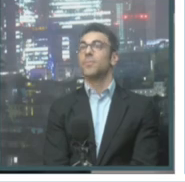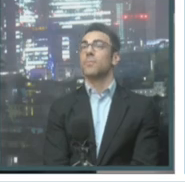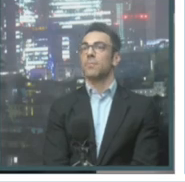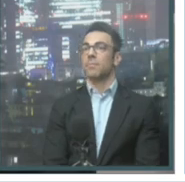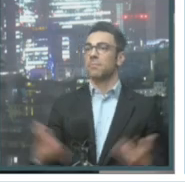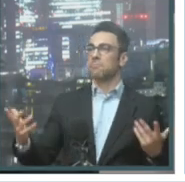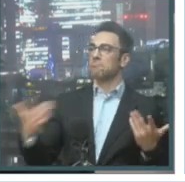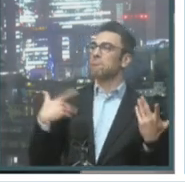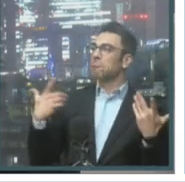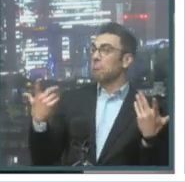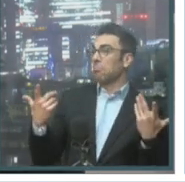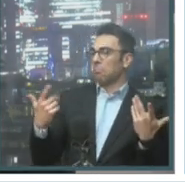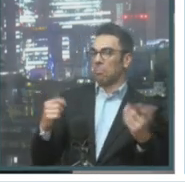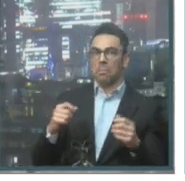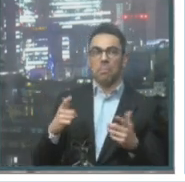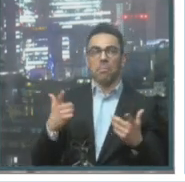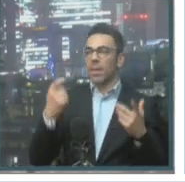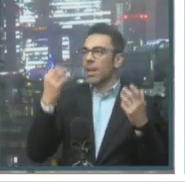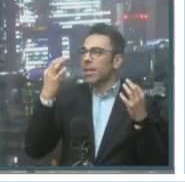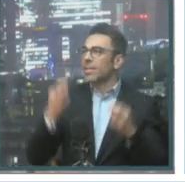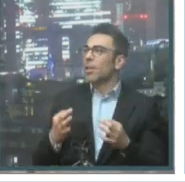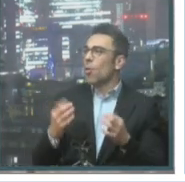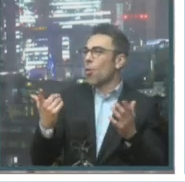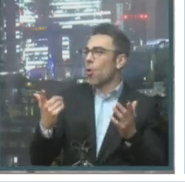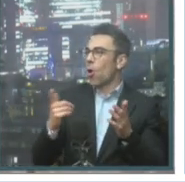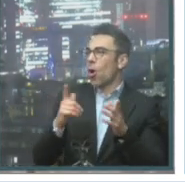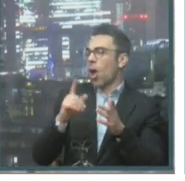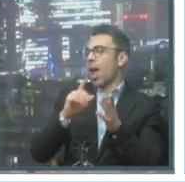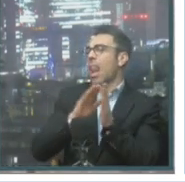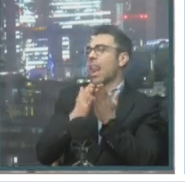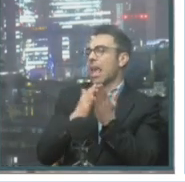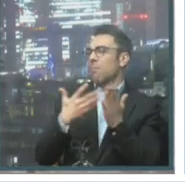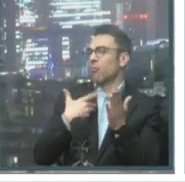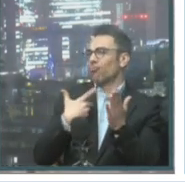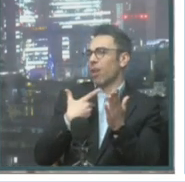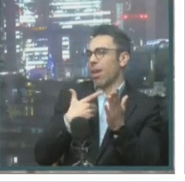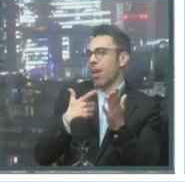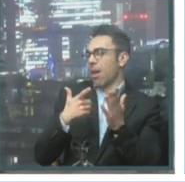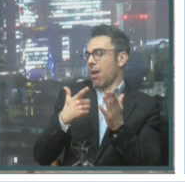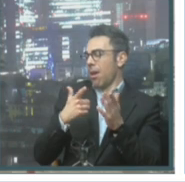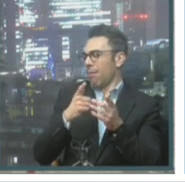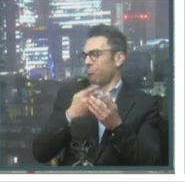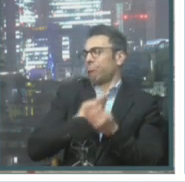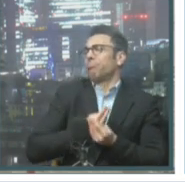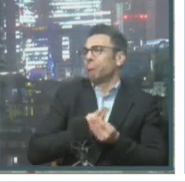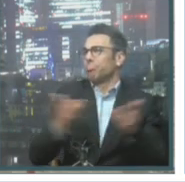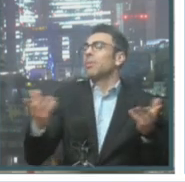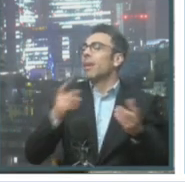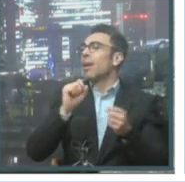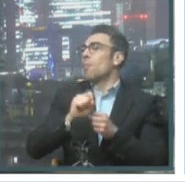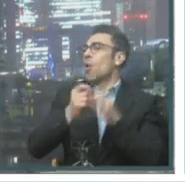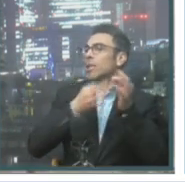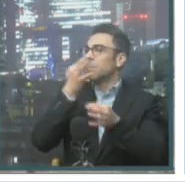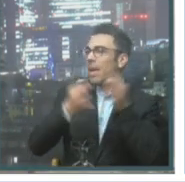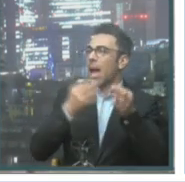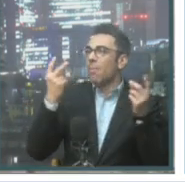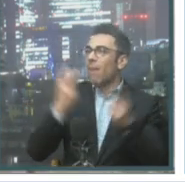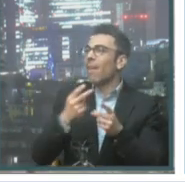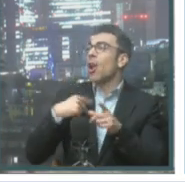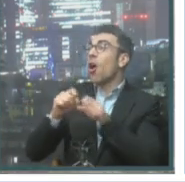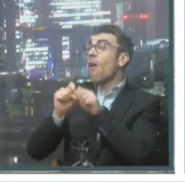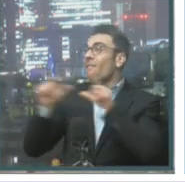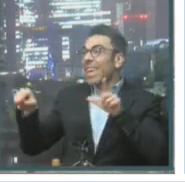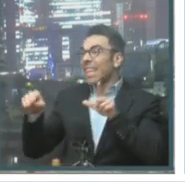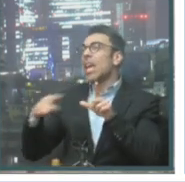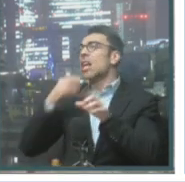sorridere anche ci sono migliori volete che spiegano meglio di me sicuramente questi fenomeni ma forse questi video lo spiegano